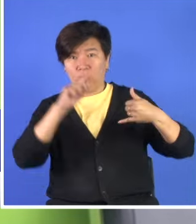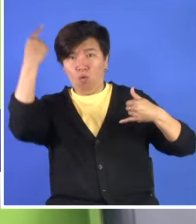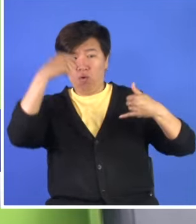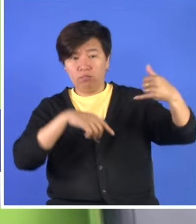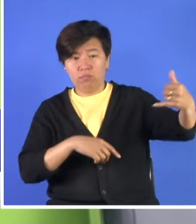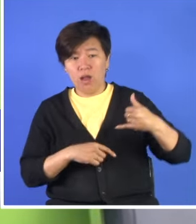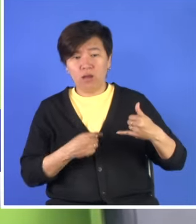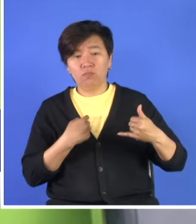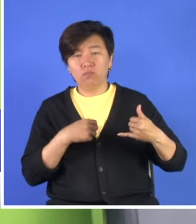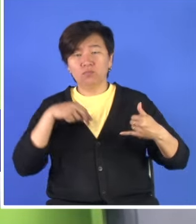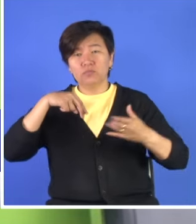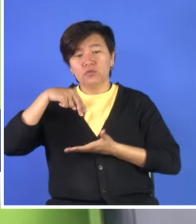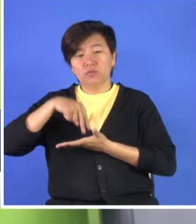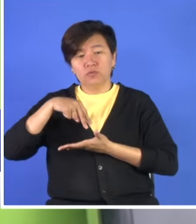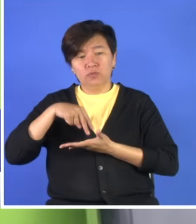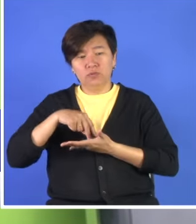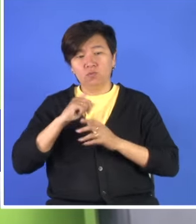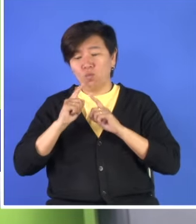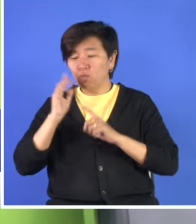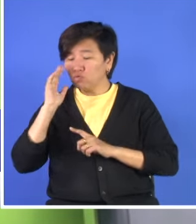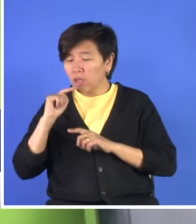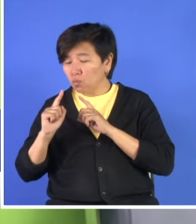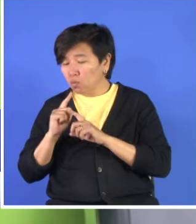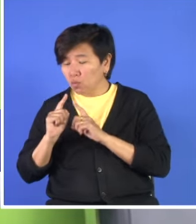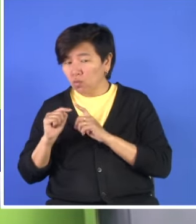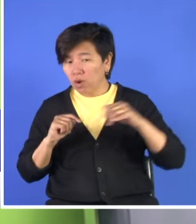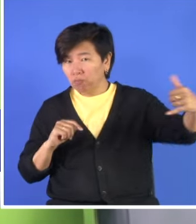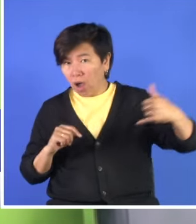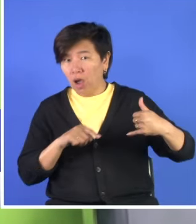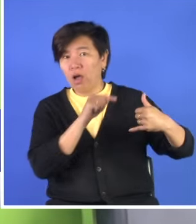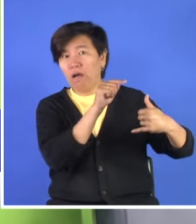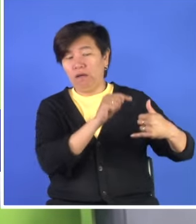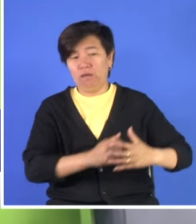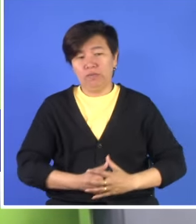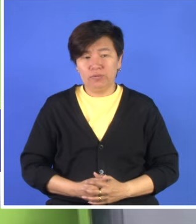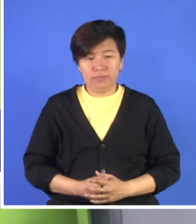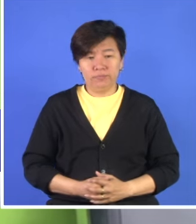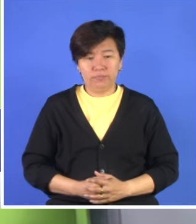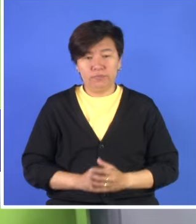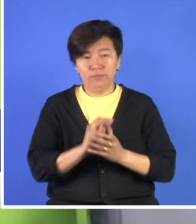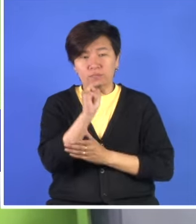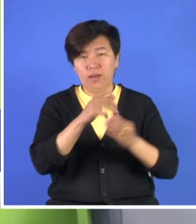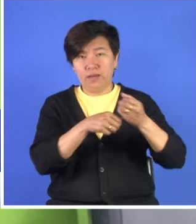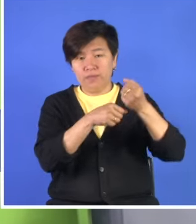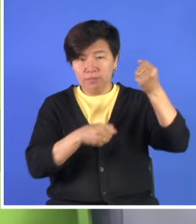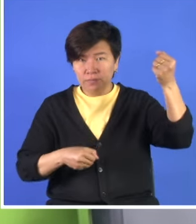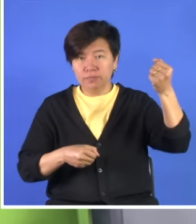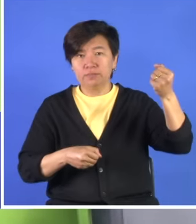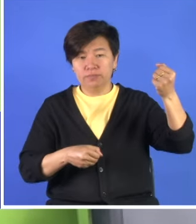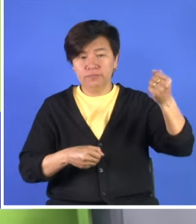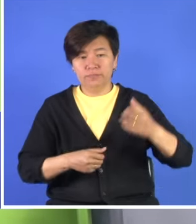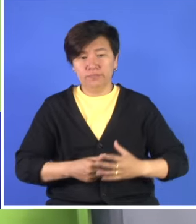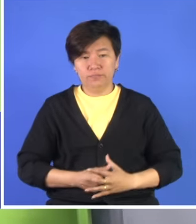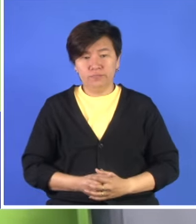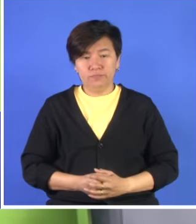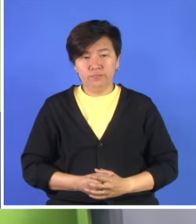ผมก็ยืนอยู่ข้างหน้าคุยกับผู้ชายอีกคนนึงครับเขาถือไม้ม